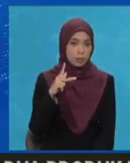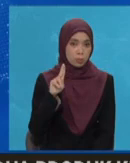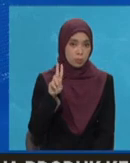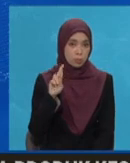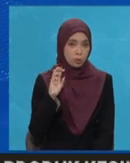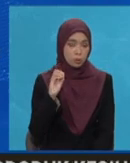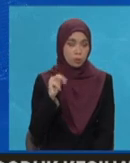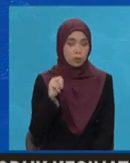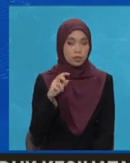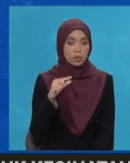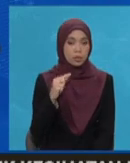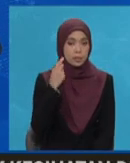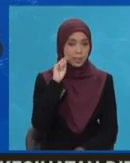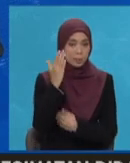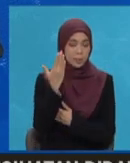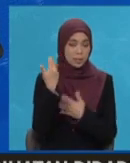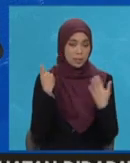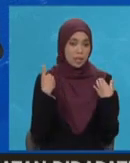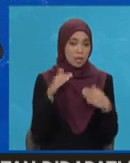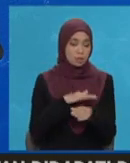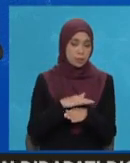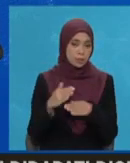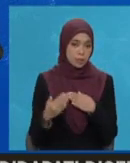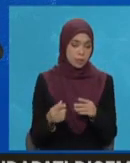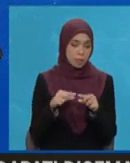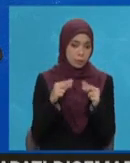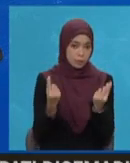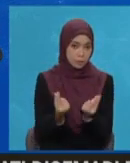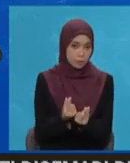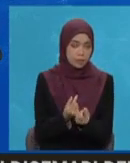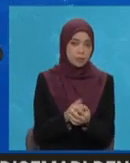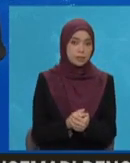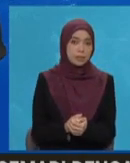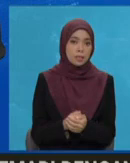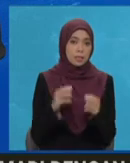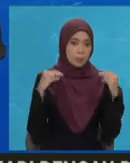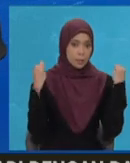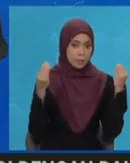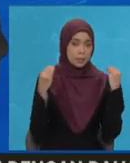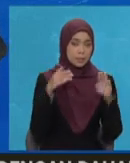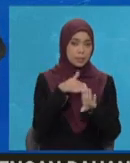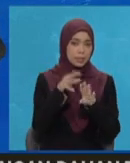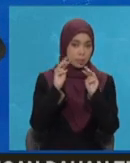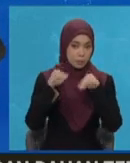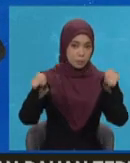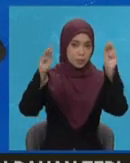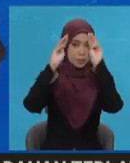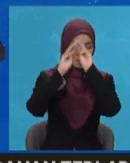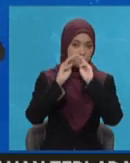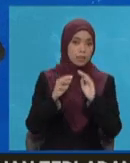mau kayakan majelis khatam Al Quran bagi kelas bimbingan muslimah seluruh negara majelis berlangsung di masjid Kampung